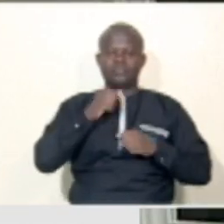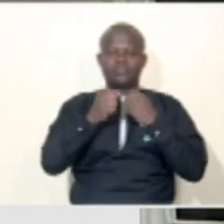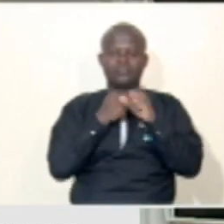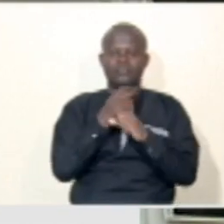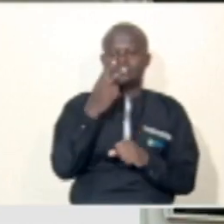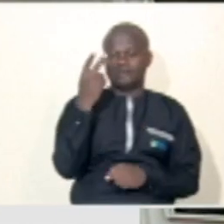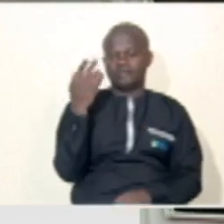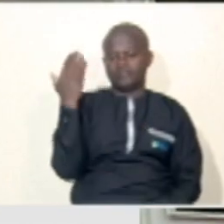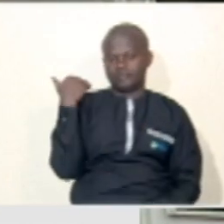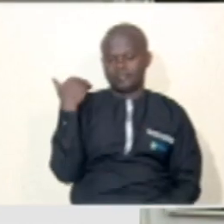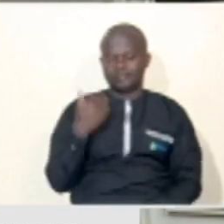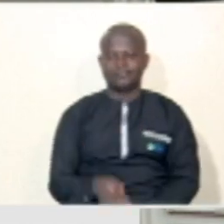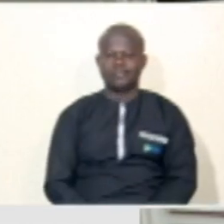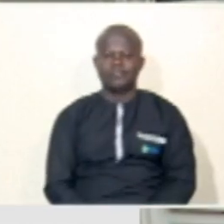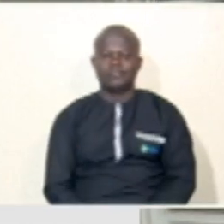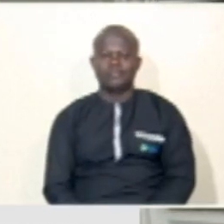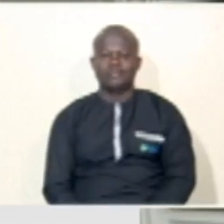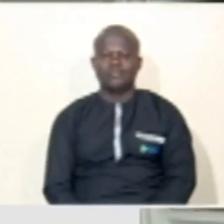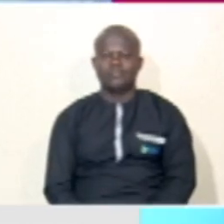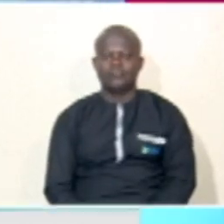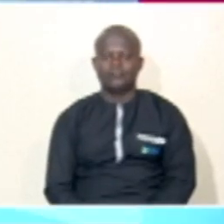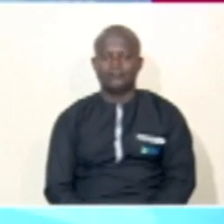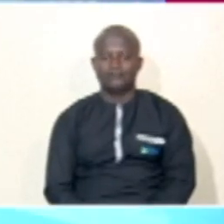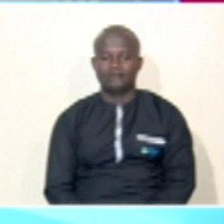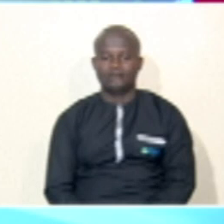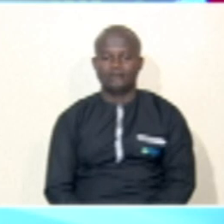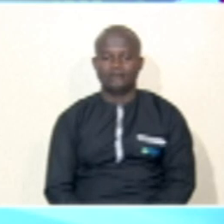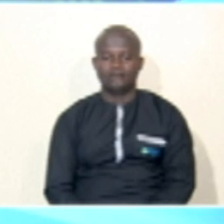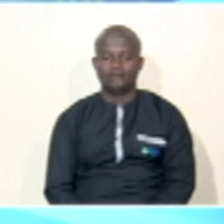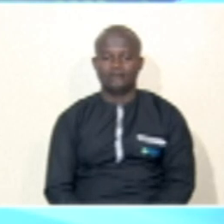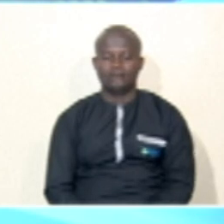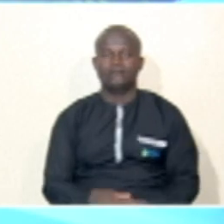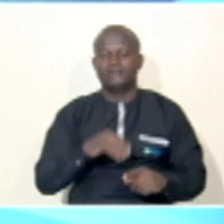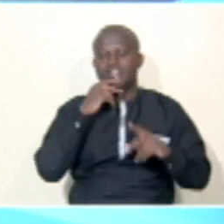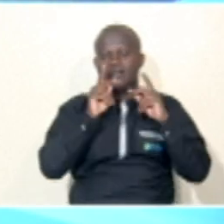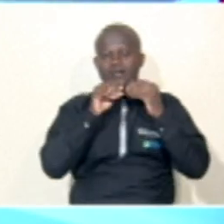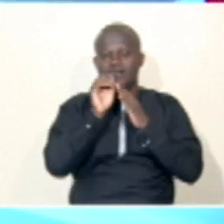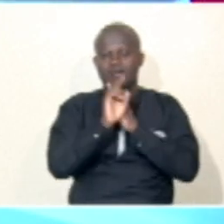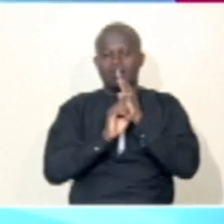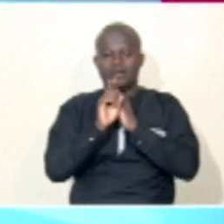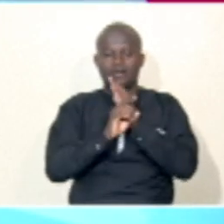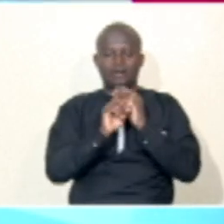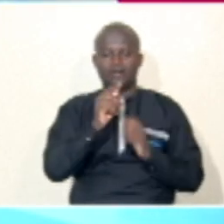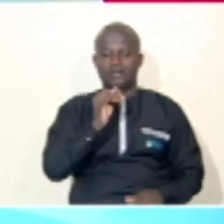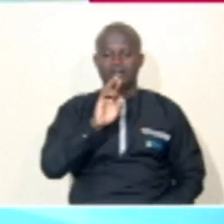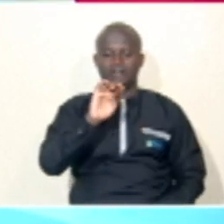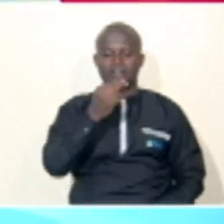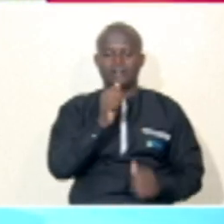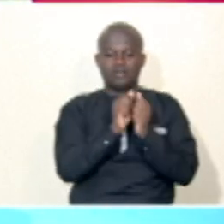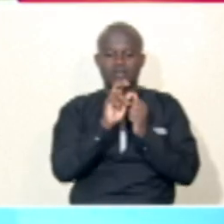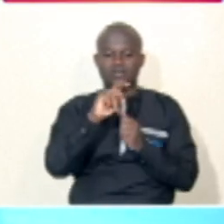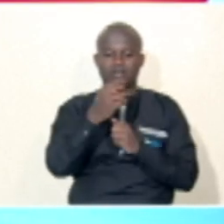ibiri ishize, Kwizera Bosco mu mujyi wa Kigali. Hari abaturage bo mu turere twa Kirehe na